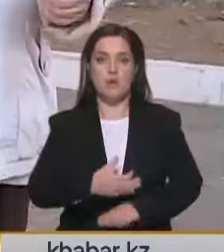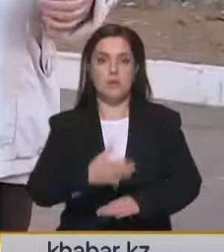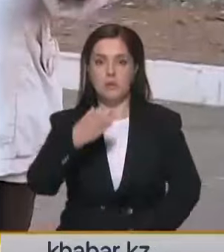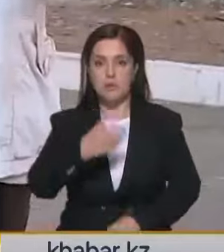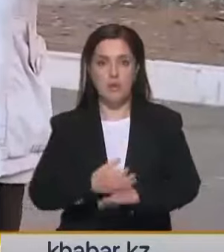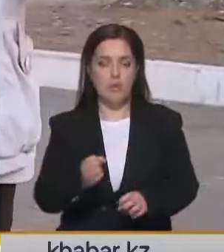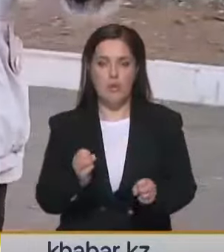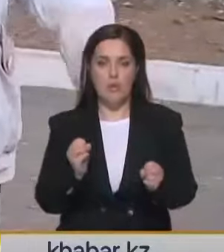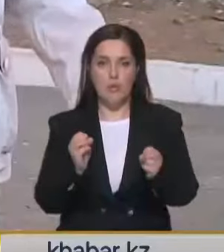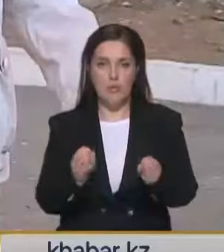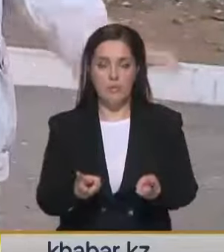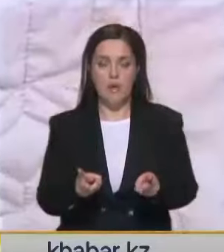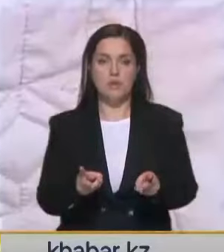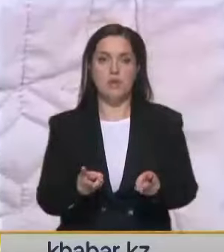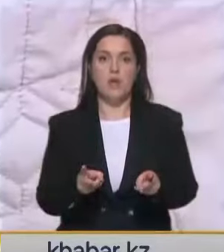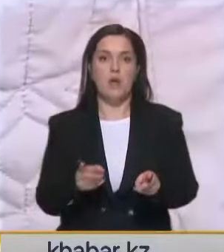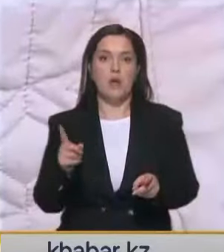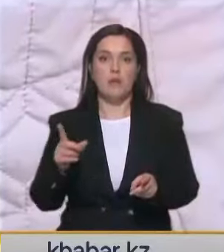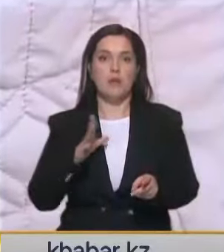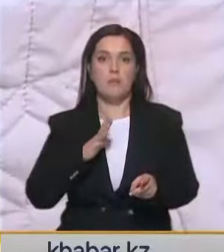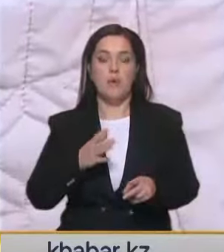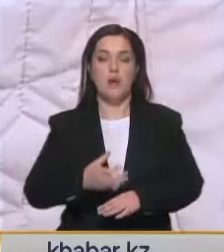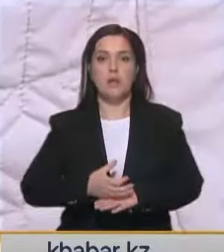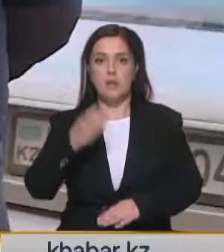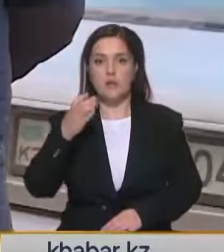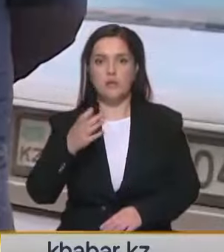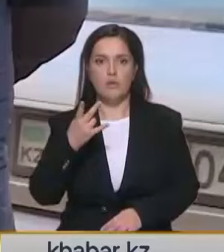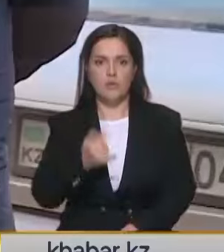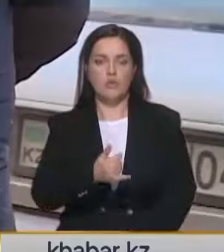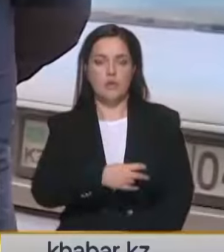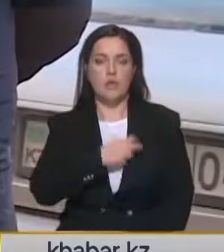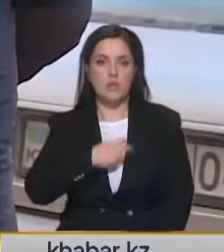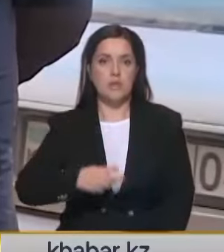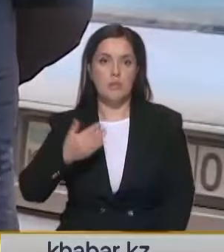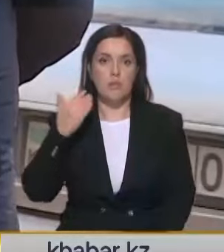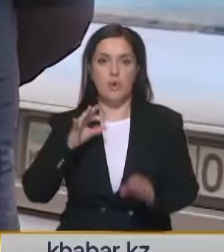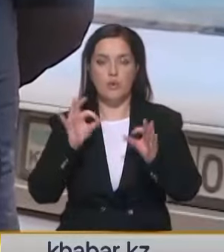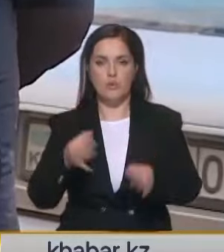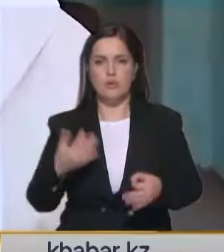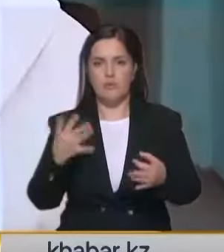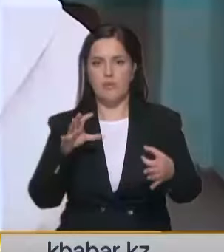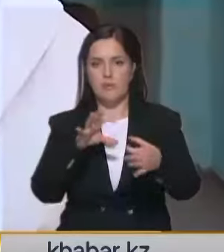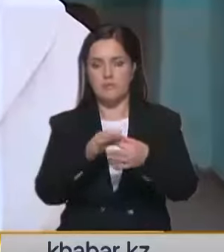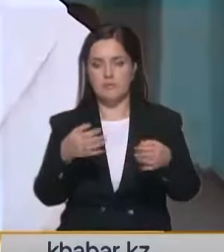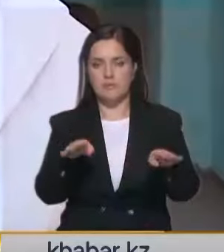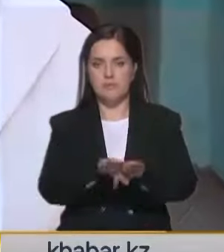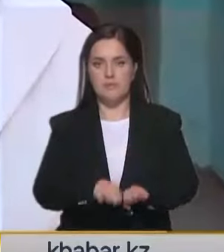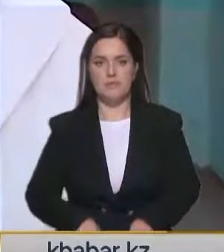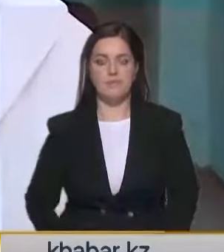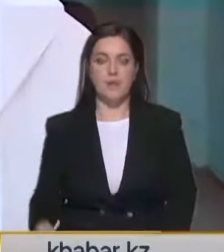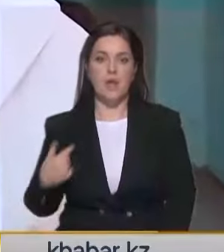механизмом было опасно, рассказывают жители. Они ездили на лифте на свой страх и риск, а прошлой осенью его закрыли. Я 25 лет